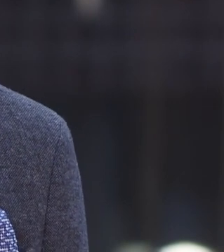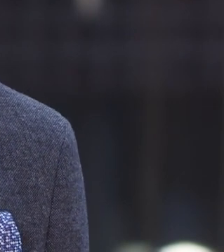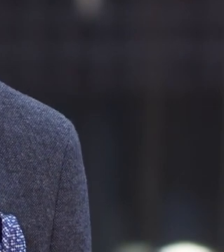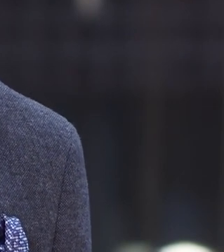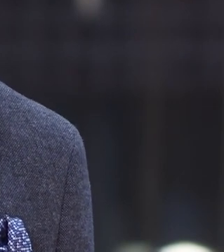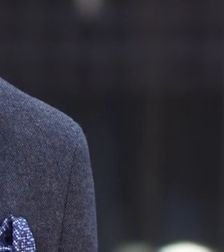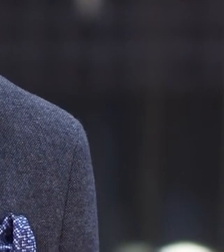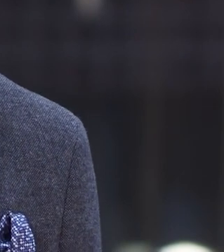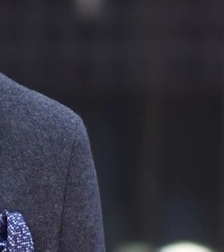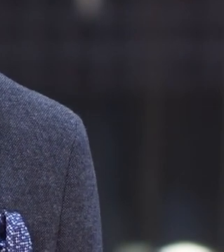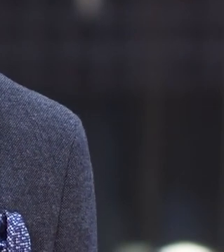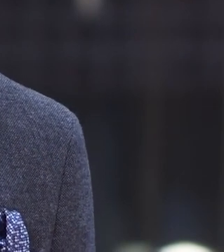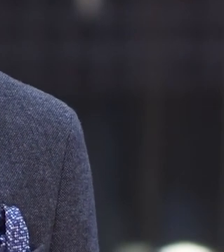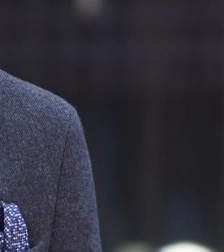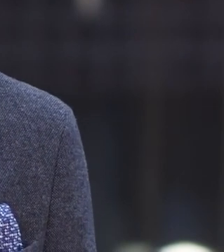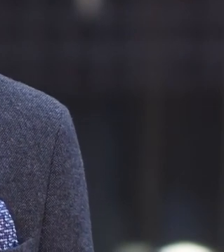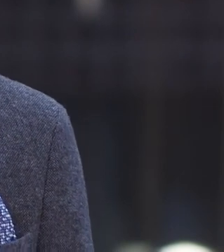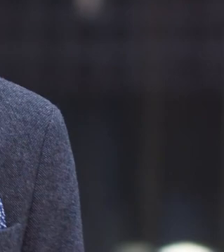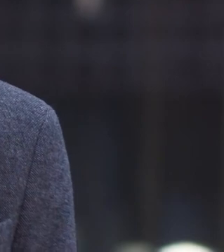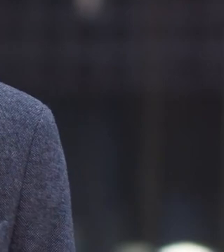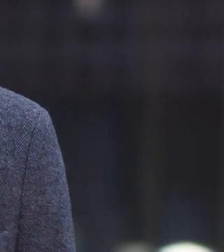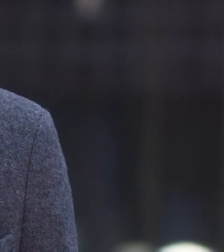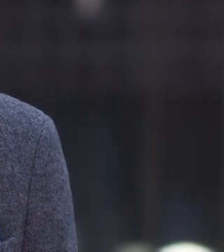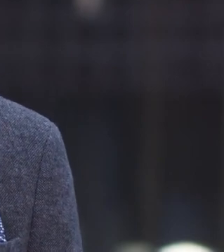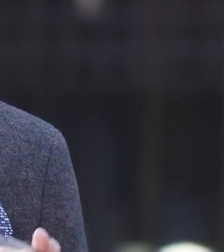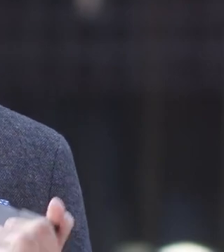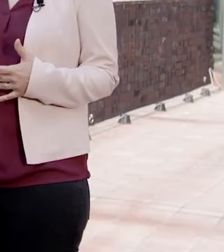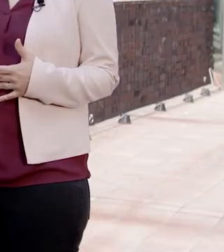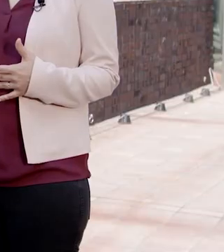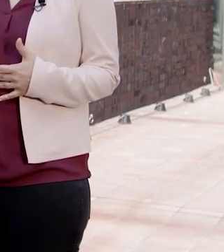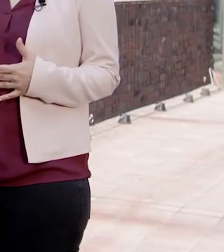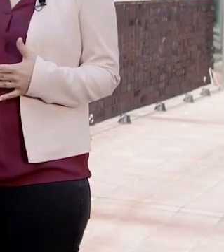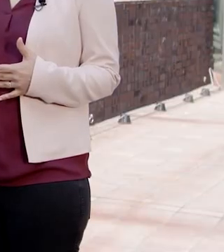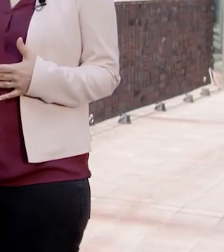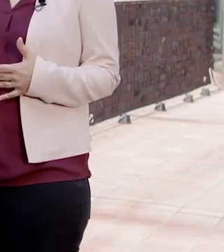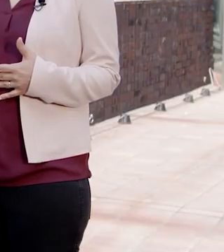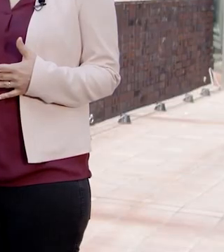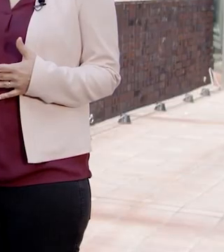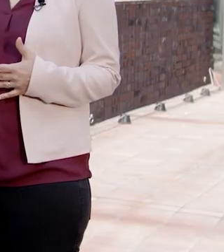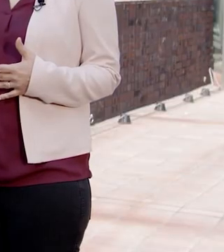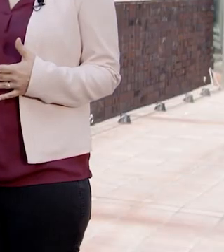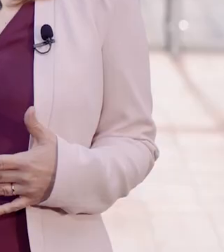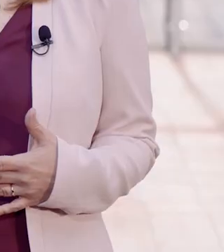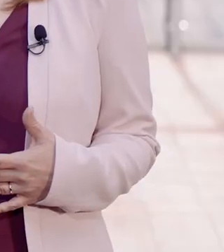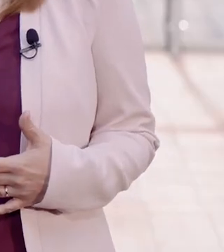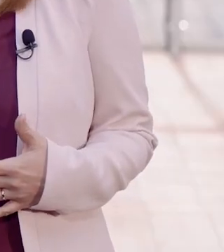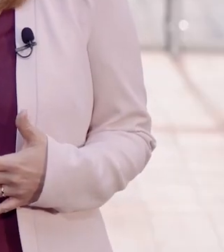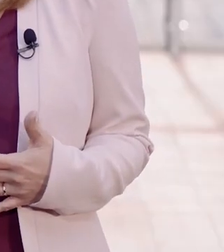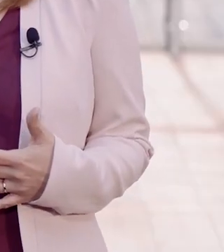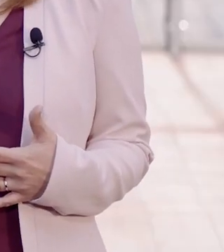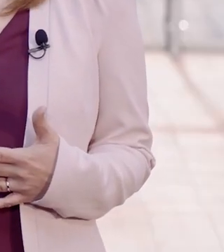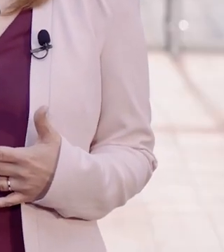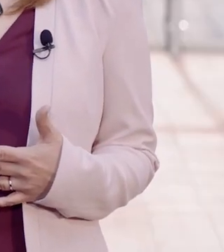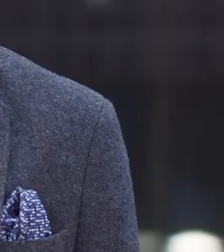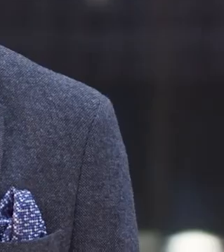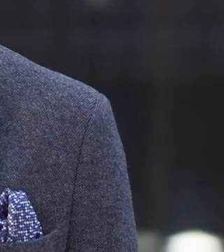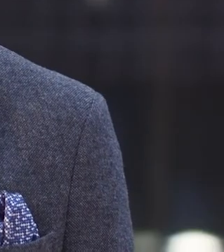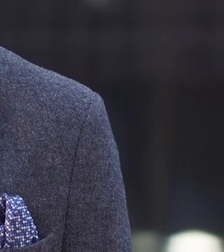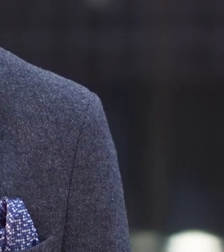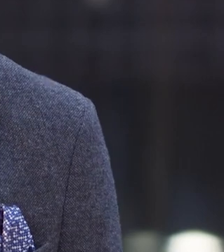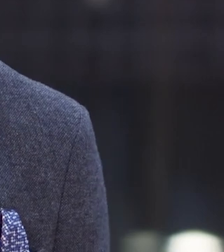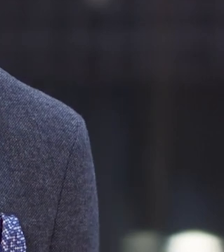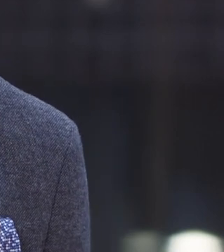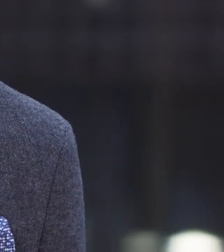prezentują się studia na Uniwersytecie Śląskim. Ja już dziękuję za rozmowę. Moim gościem była pani Małgorzata Balewska. Dziękuję bardzo. A już